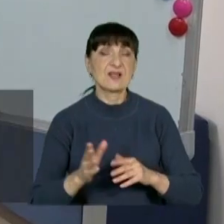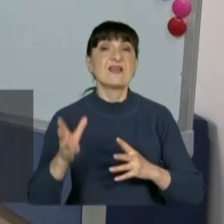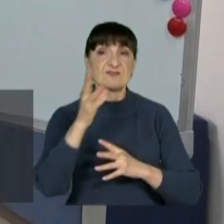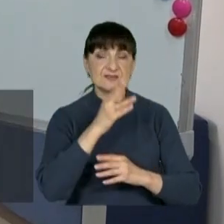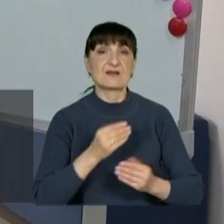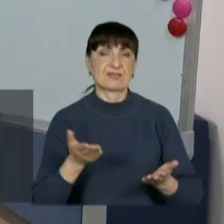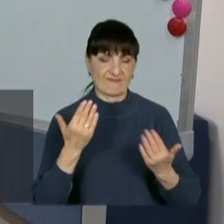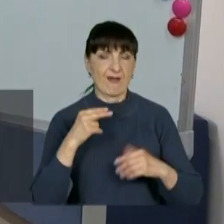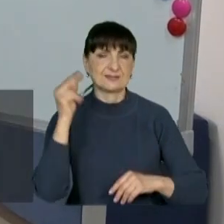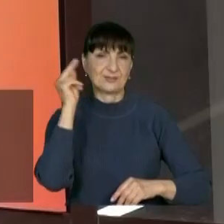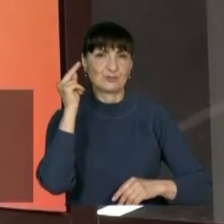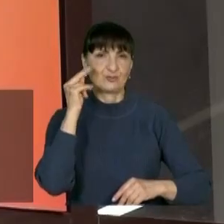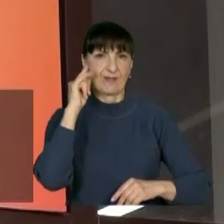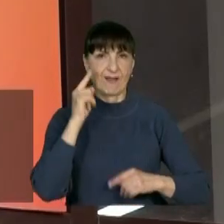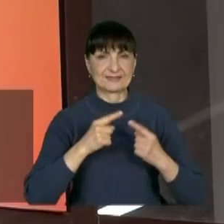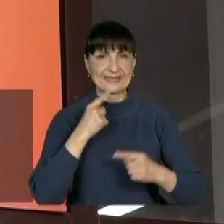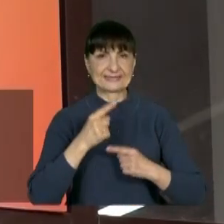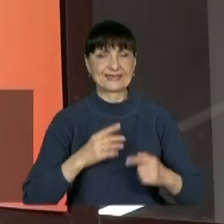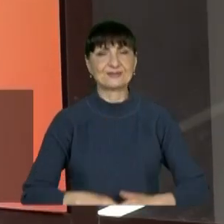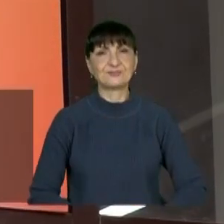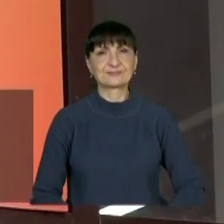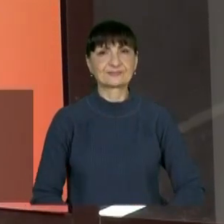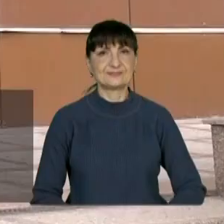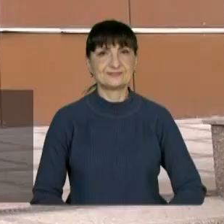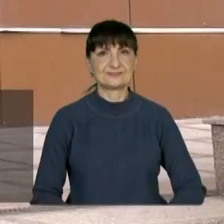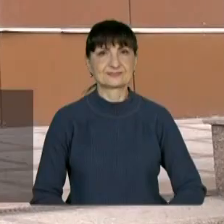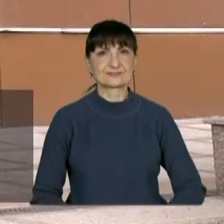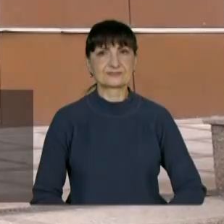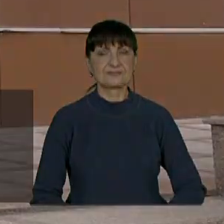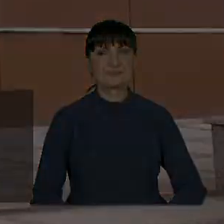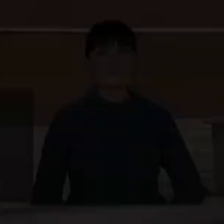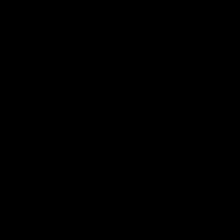в это увлекательное путешествие. Адель Акжаркенова, Сагынгали Мунайпасов, телеканал Алматы.